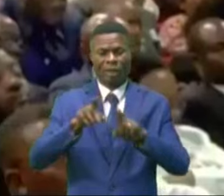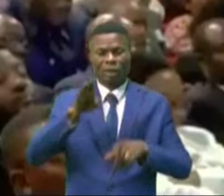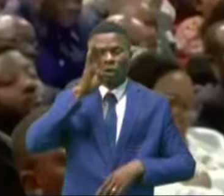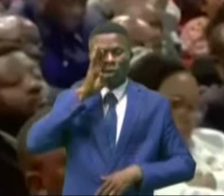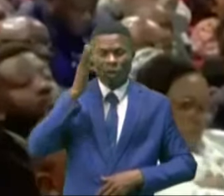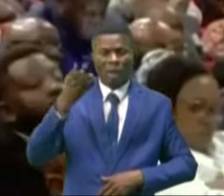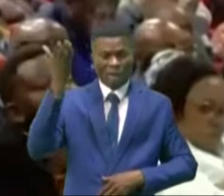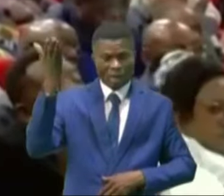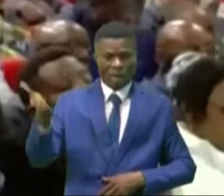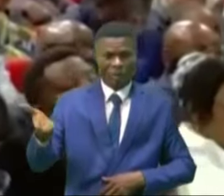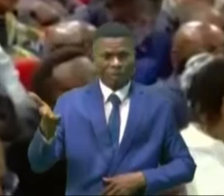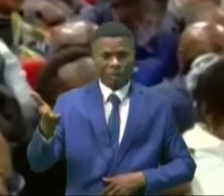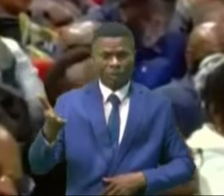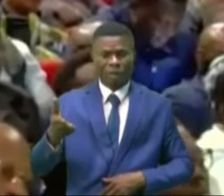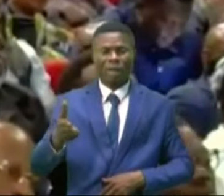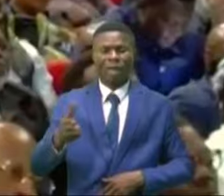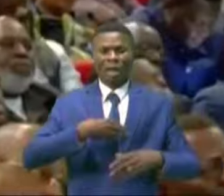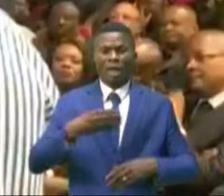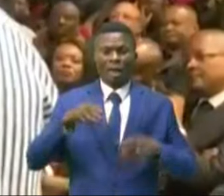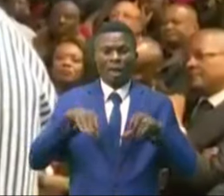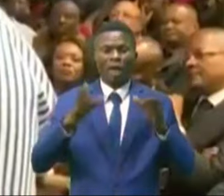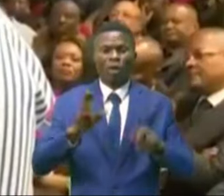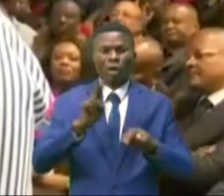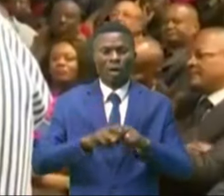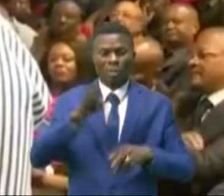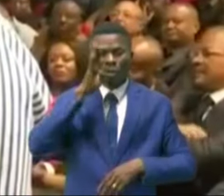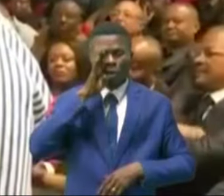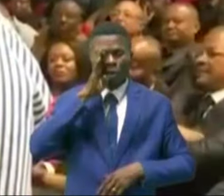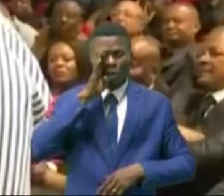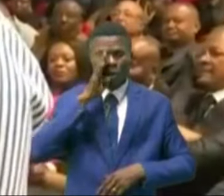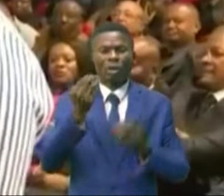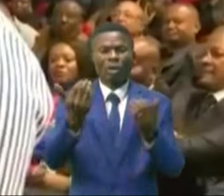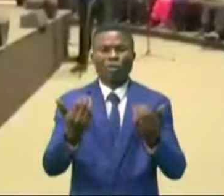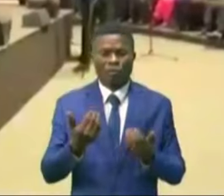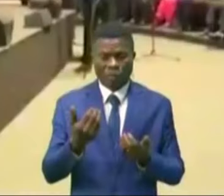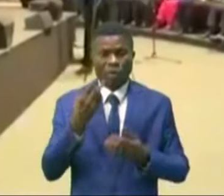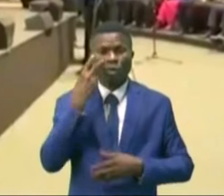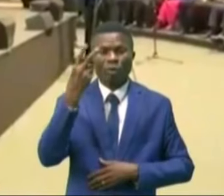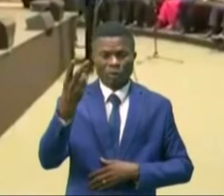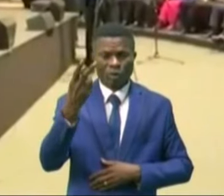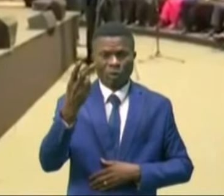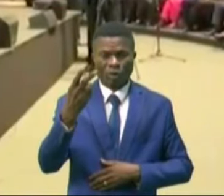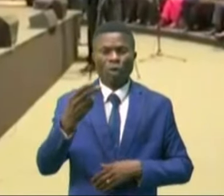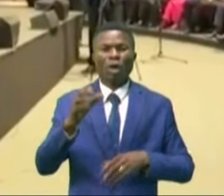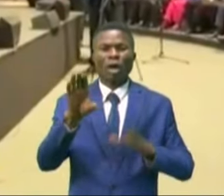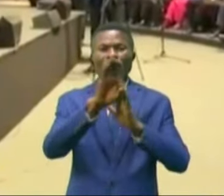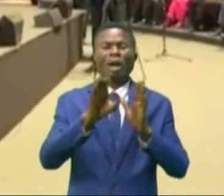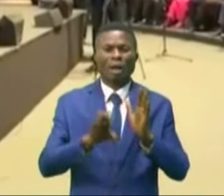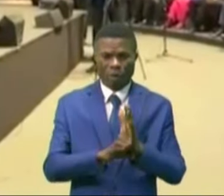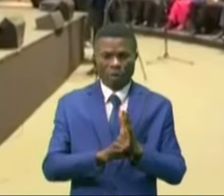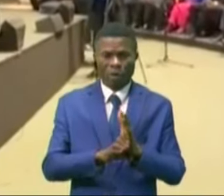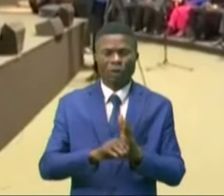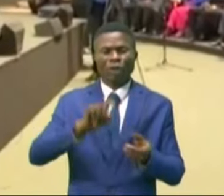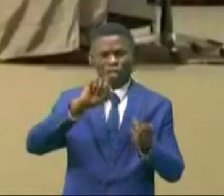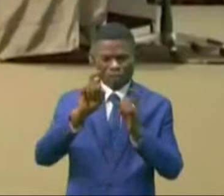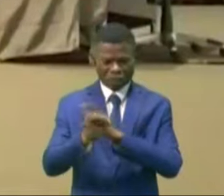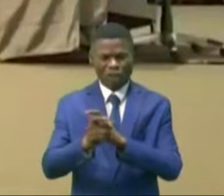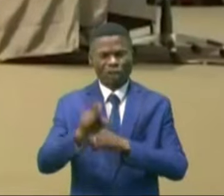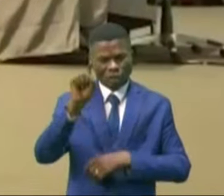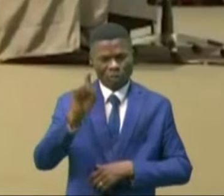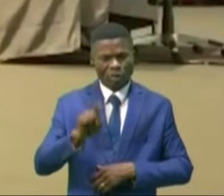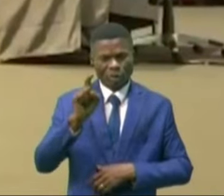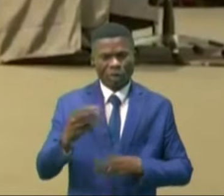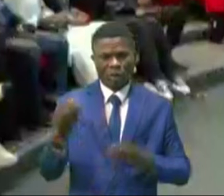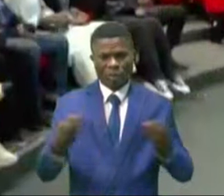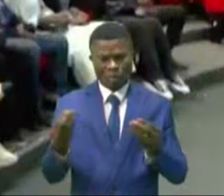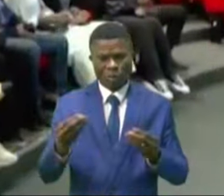Sur place, la diaspora congolaise a émis le vœu de voir la constitution puisse être modifiée suite